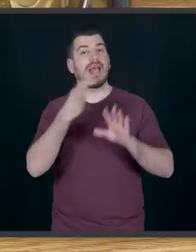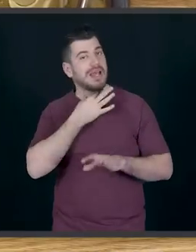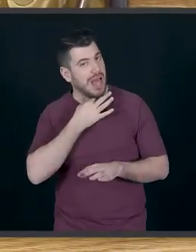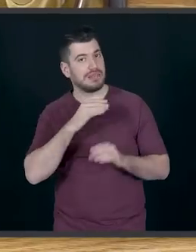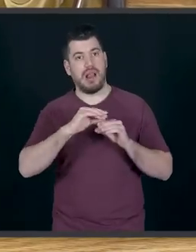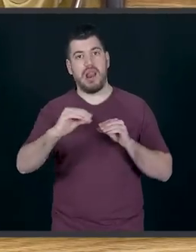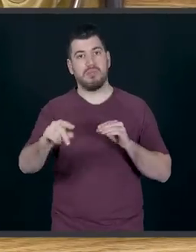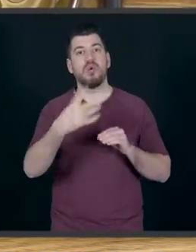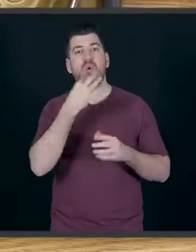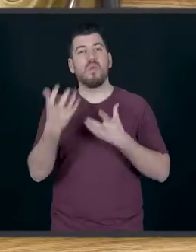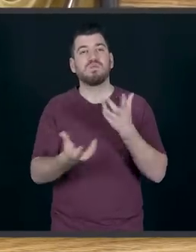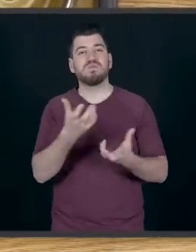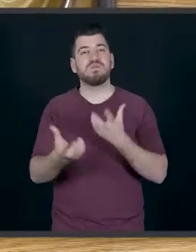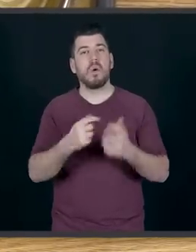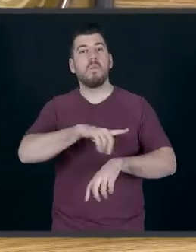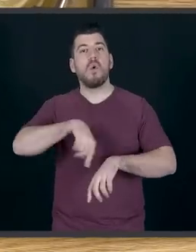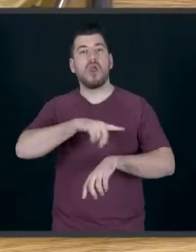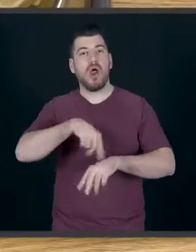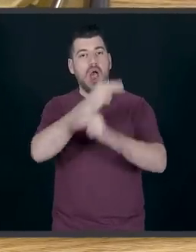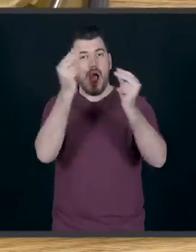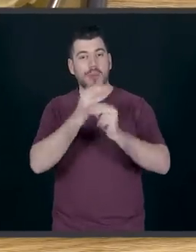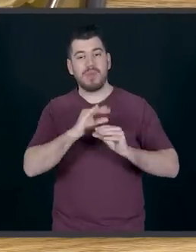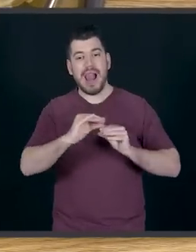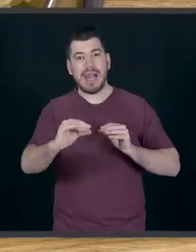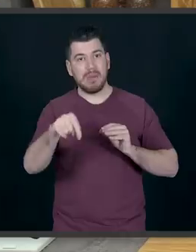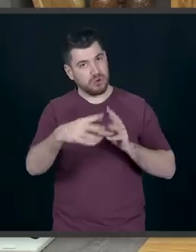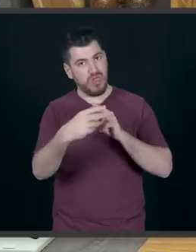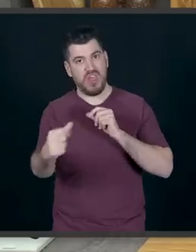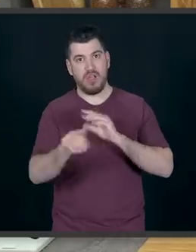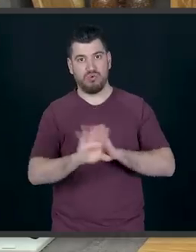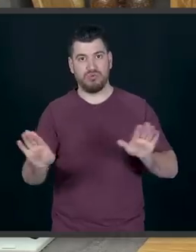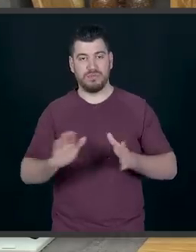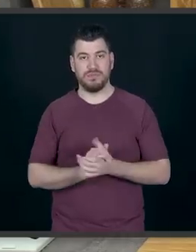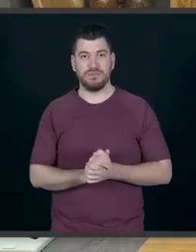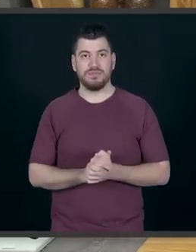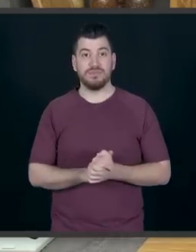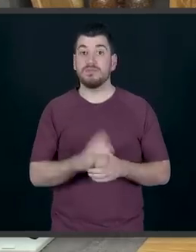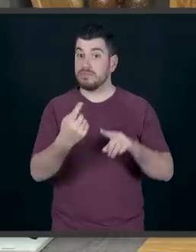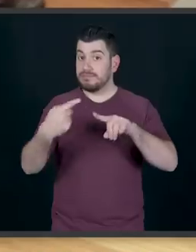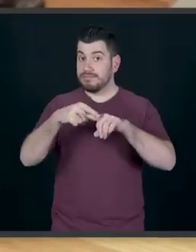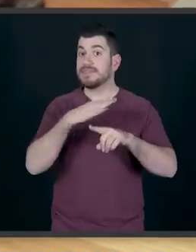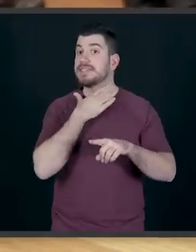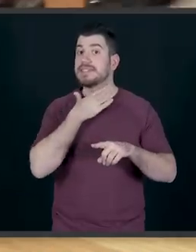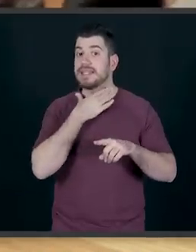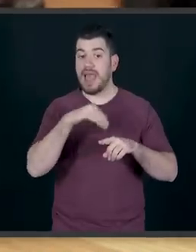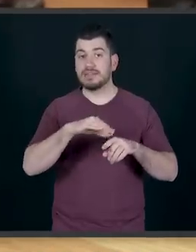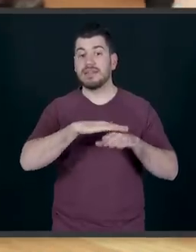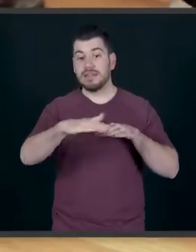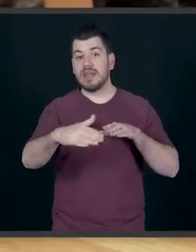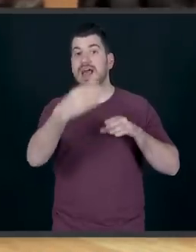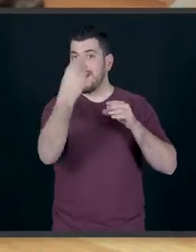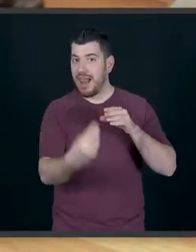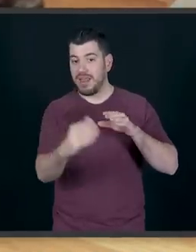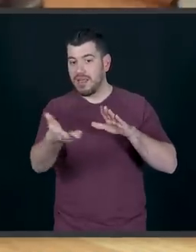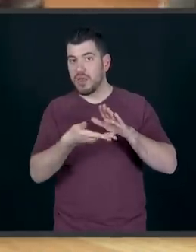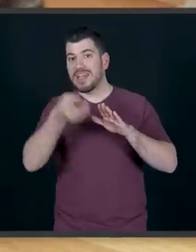και πιστέψτε με, επειδή θα το ψήσουμε τόση ώρα, όλο αυτό το λίπος θα λιώσει. Και πάρτε το κρέας, αυτή είναι η καλή του πλευρά και